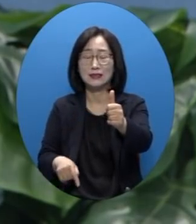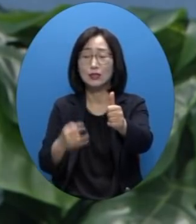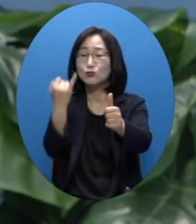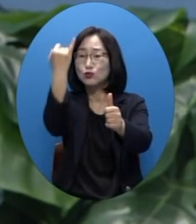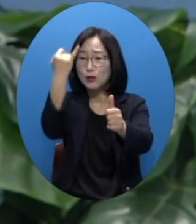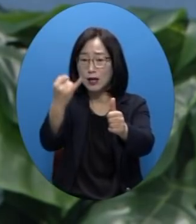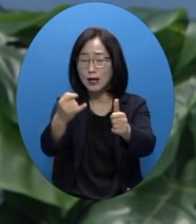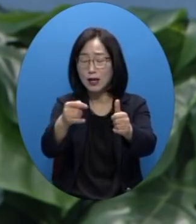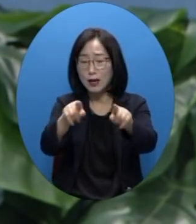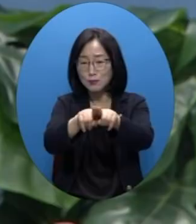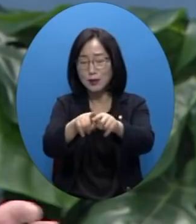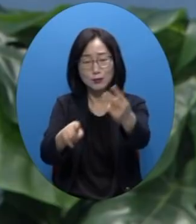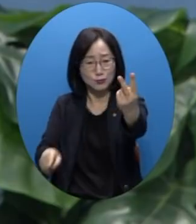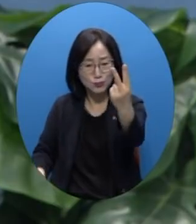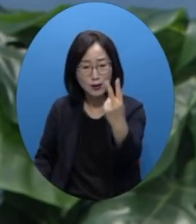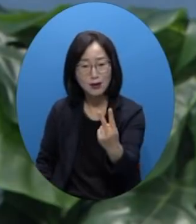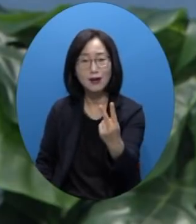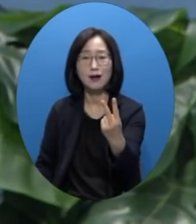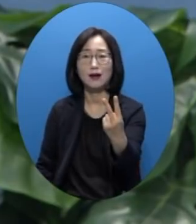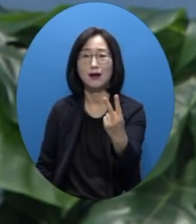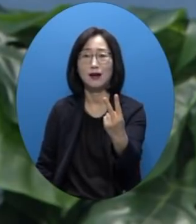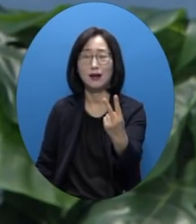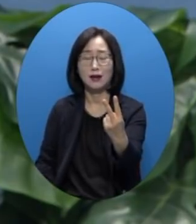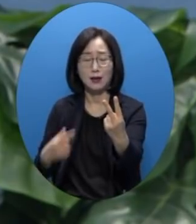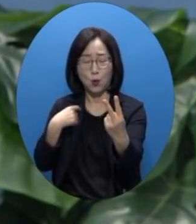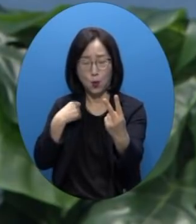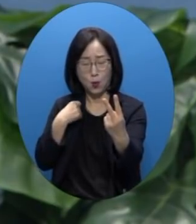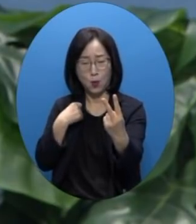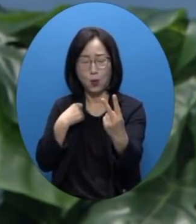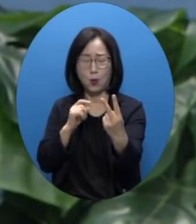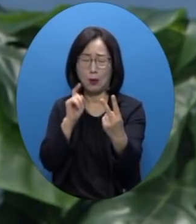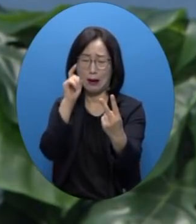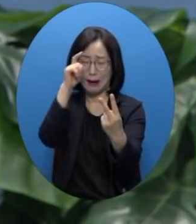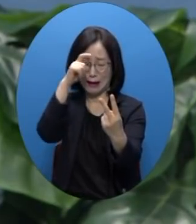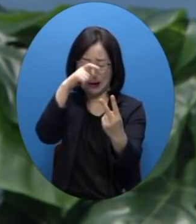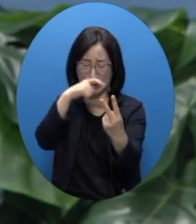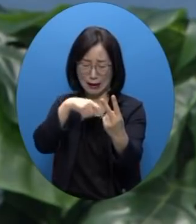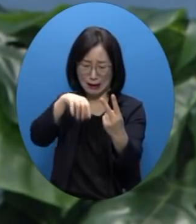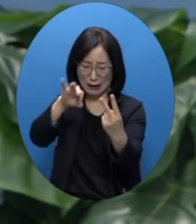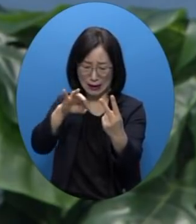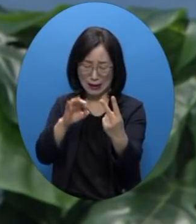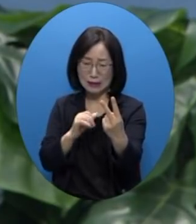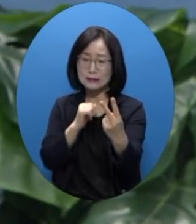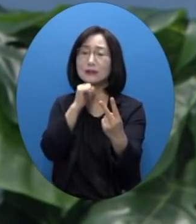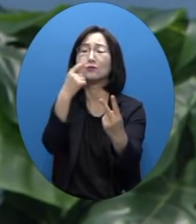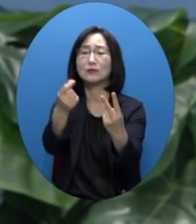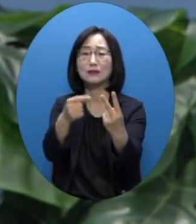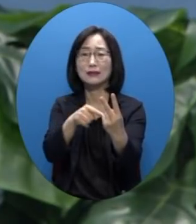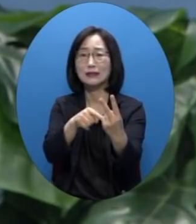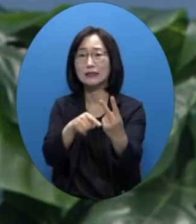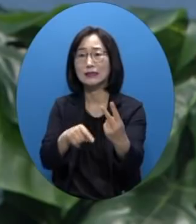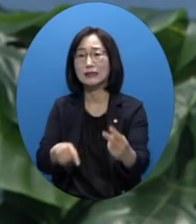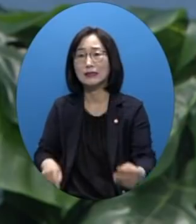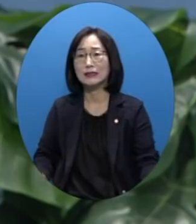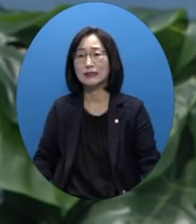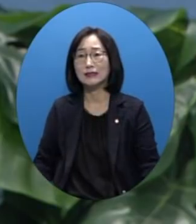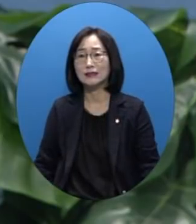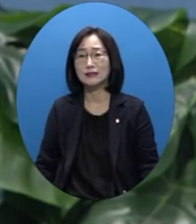누나 손에 붙잡혔는데 옷은 완전히 깨지하고 남난 옷을 입었고